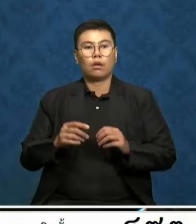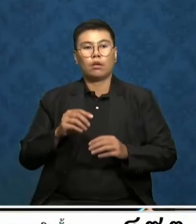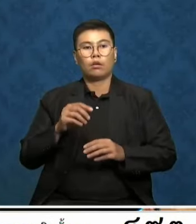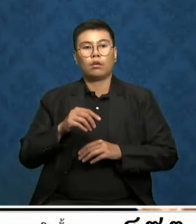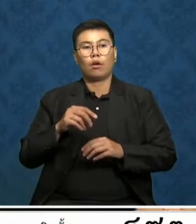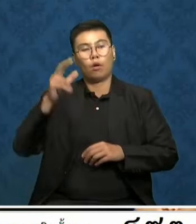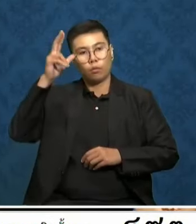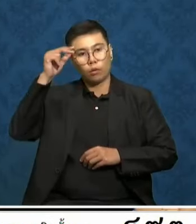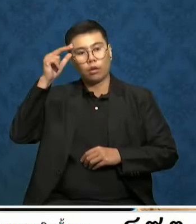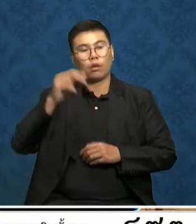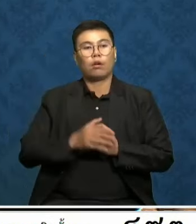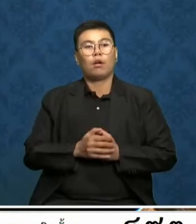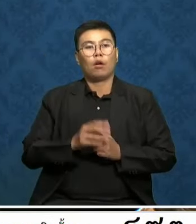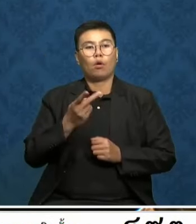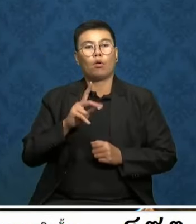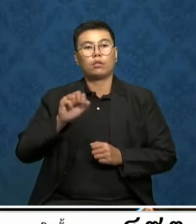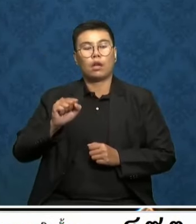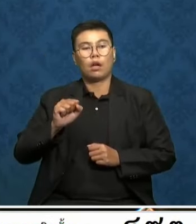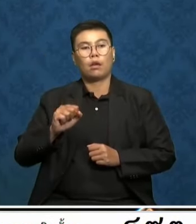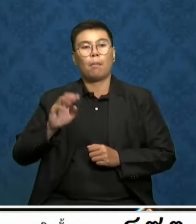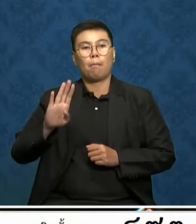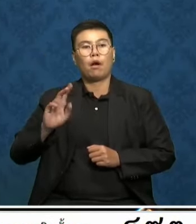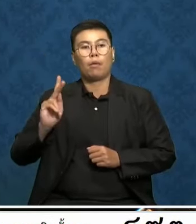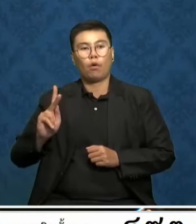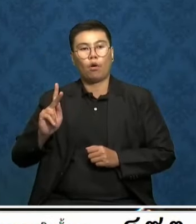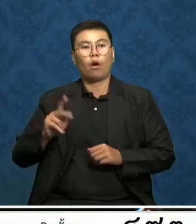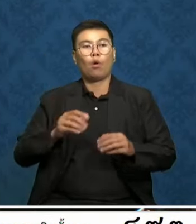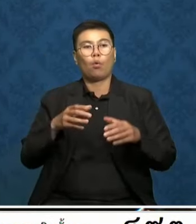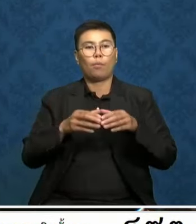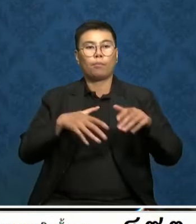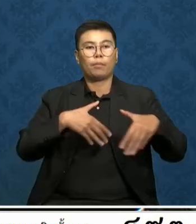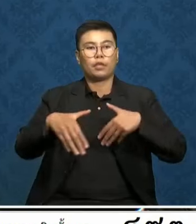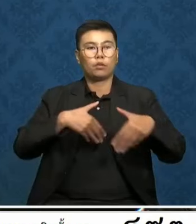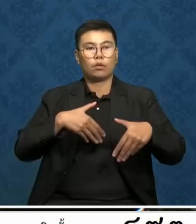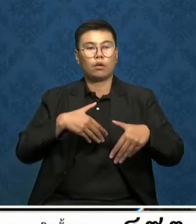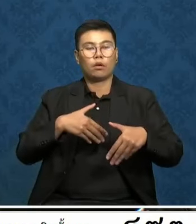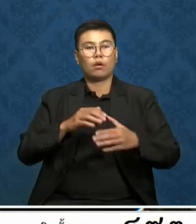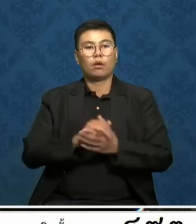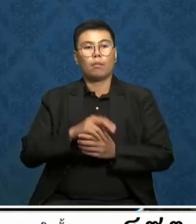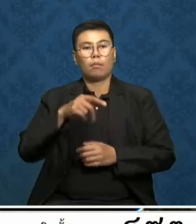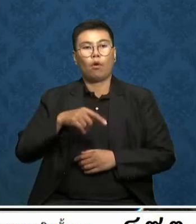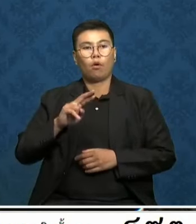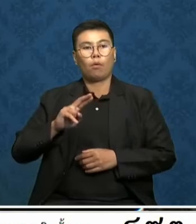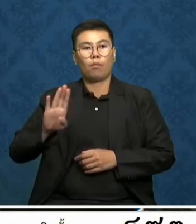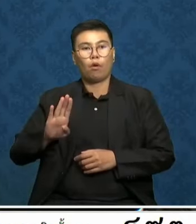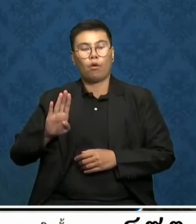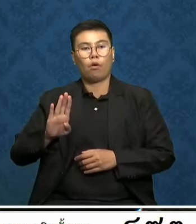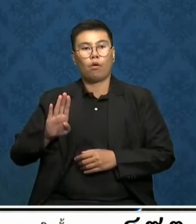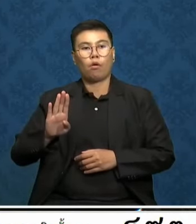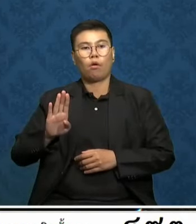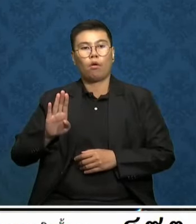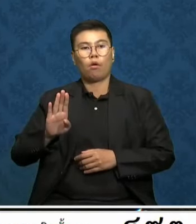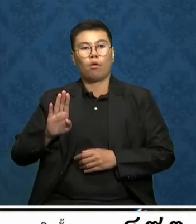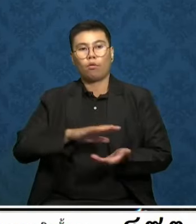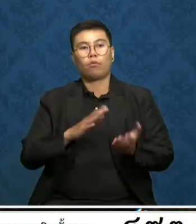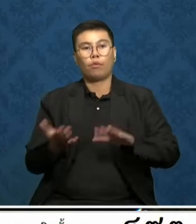รีคลองสานบางประกอบพรรคประชาชนครับวันนี้ผมขอร่วมอภิปรายในร่างพระราชบัญญัติพ.ร.บ.ล้มละ